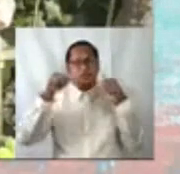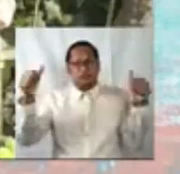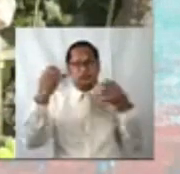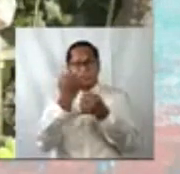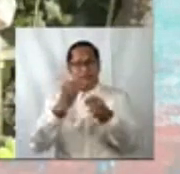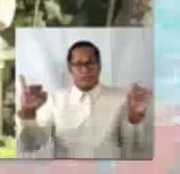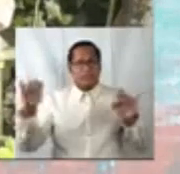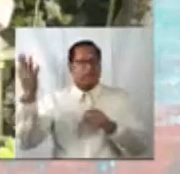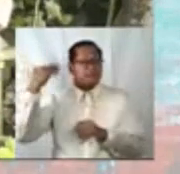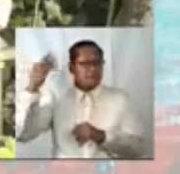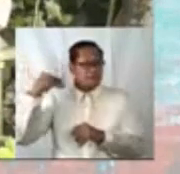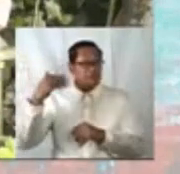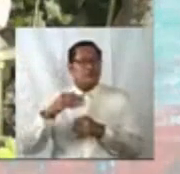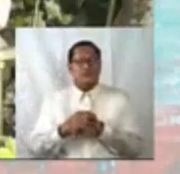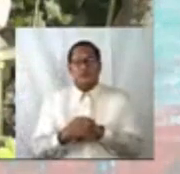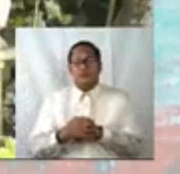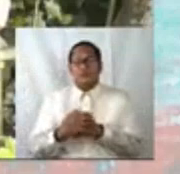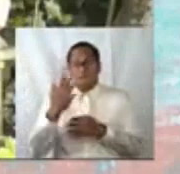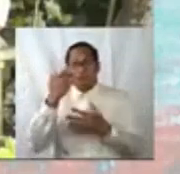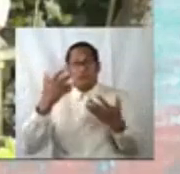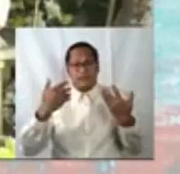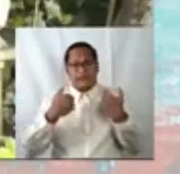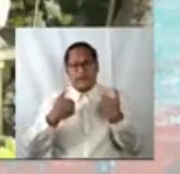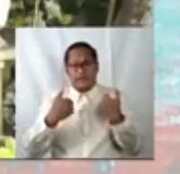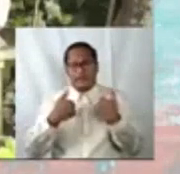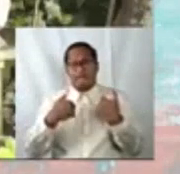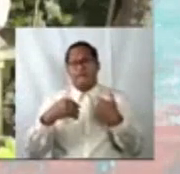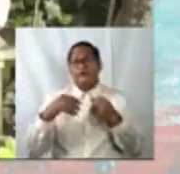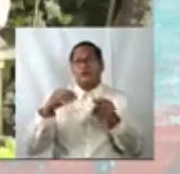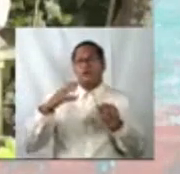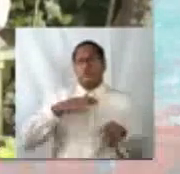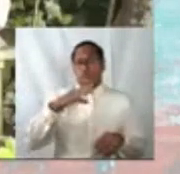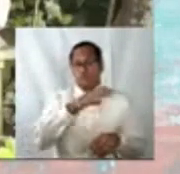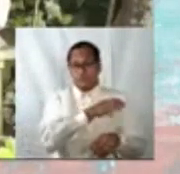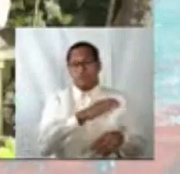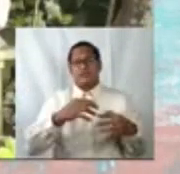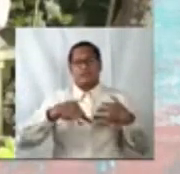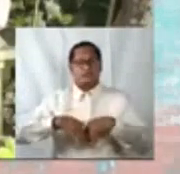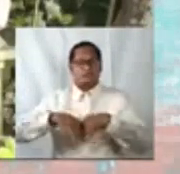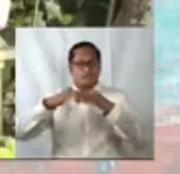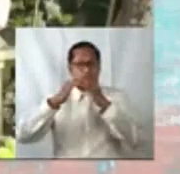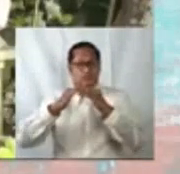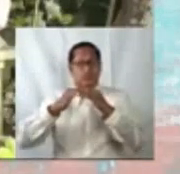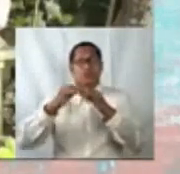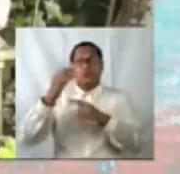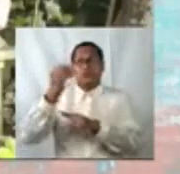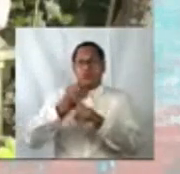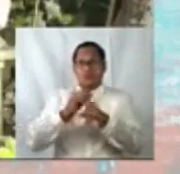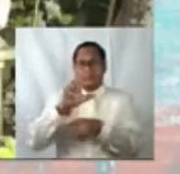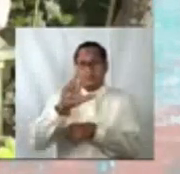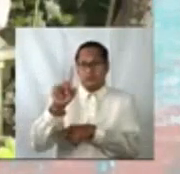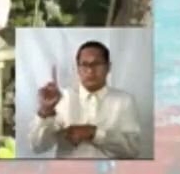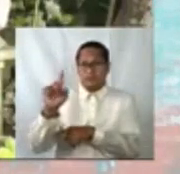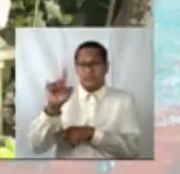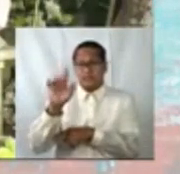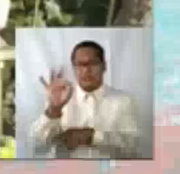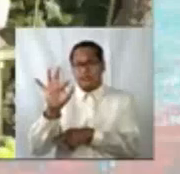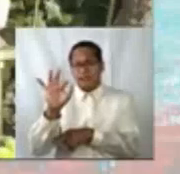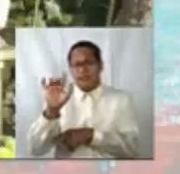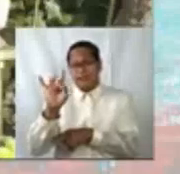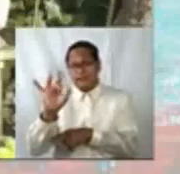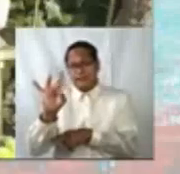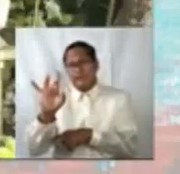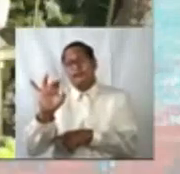rin. Sapagkat meron siyang central committee na binubuo, October 31, 1896, signed by Emilio